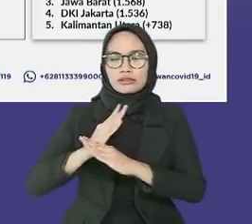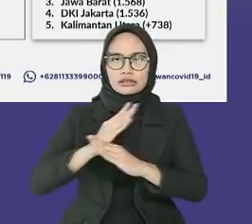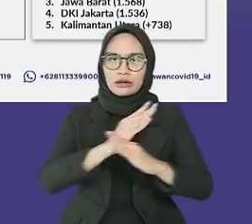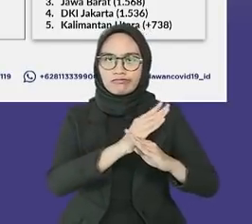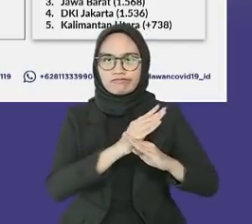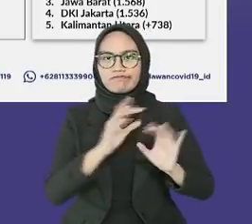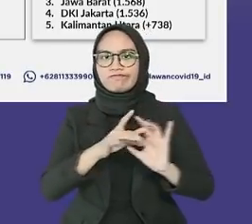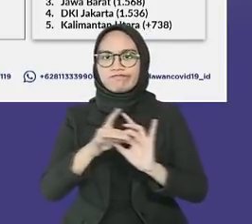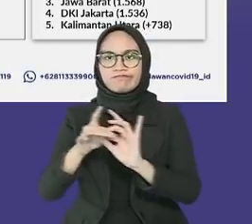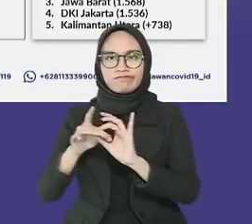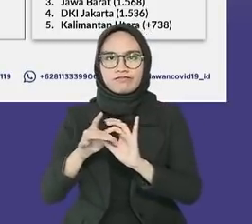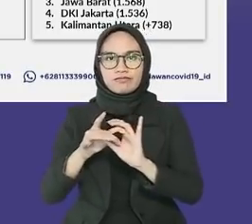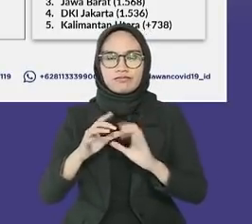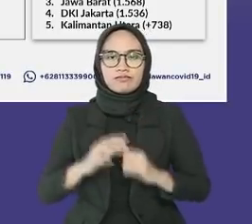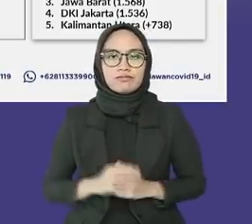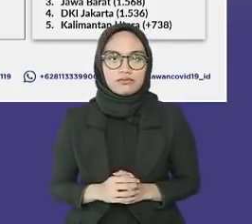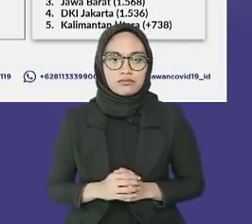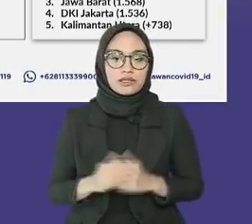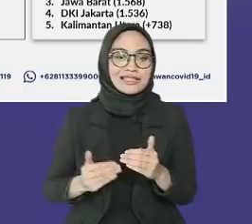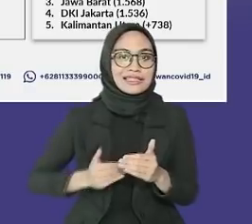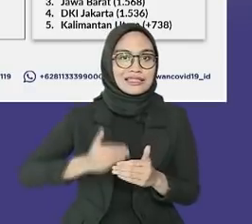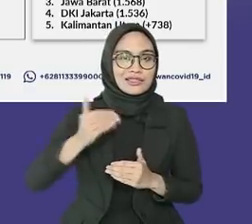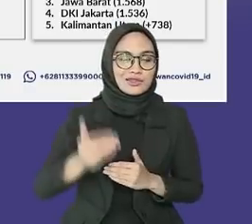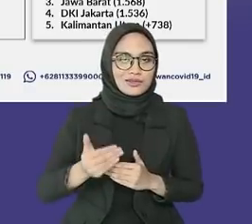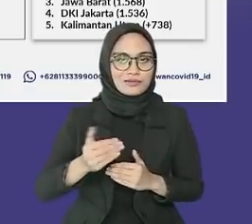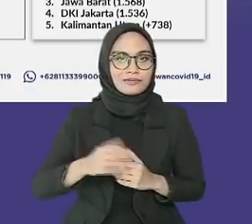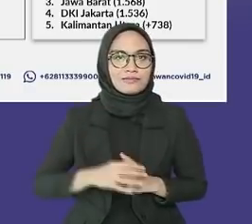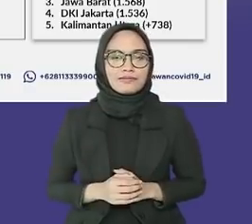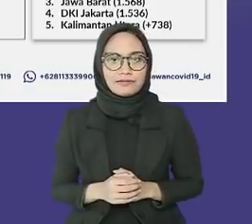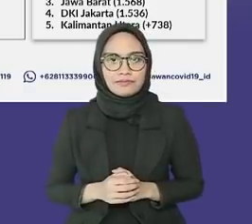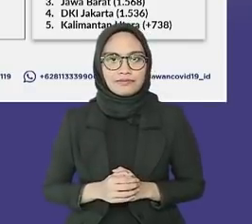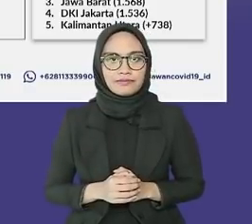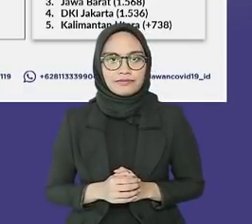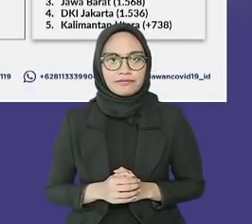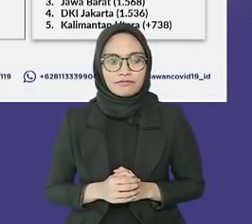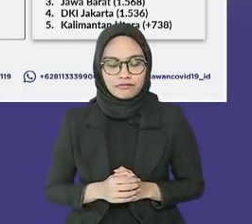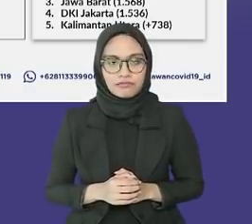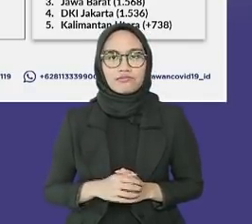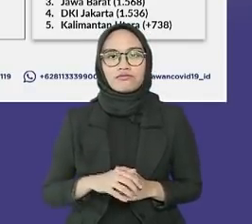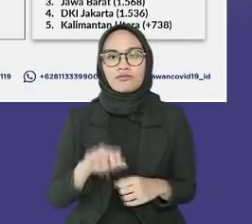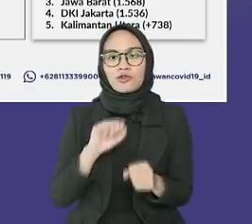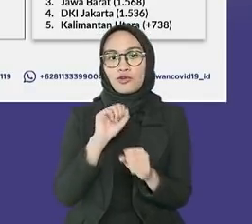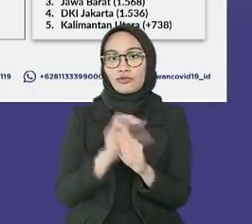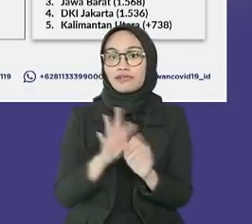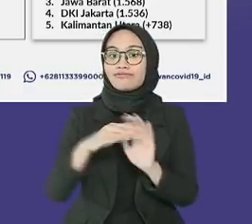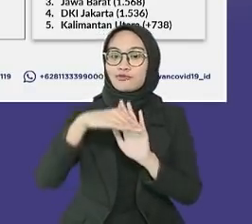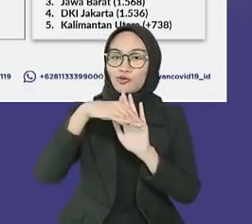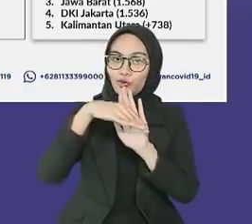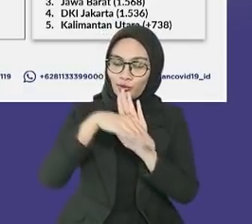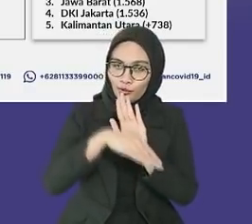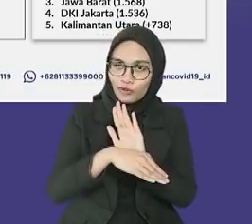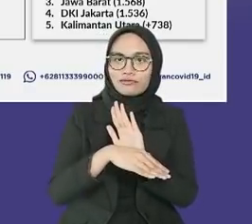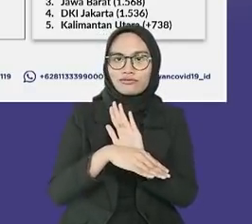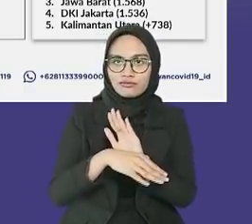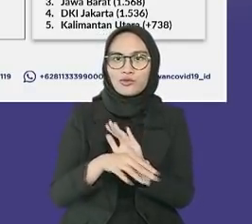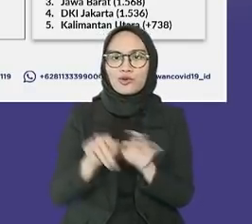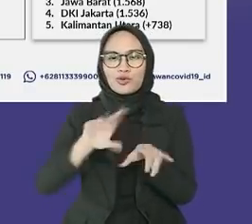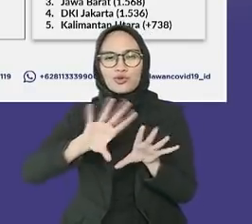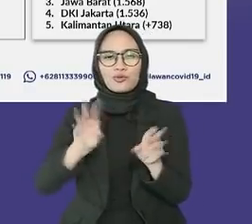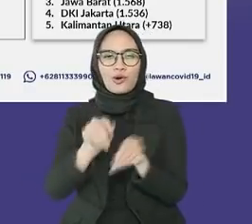wilayahnya. Selanjutnya, seiring dengan menurunnya angka kasus positif, angka kematian juga terus